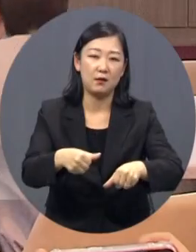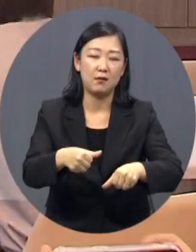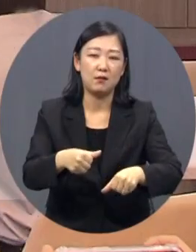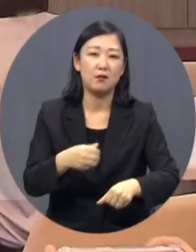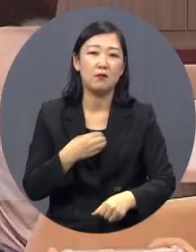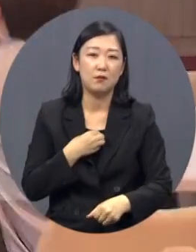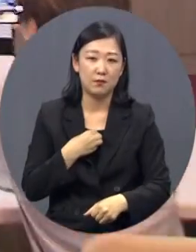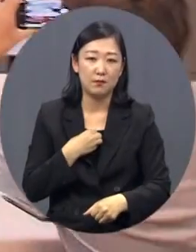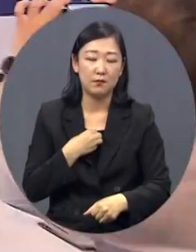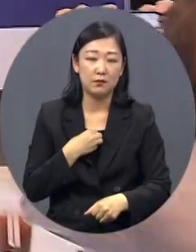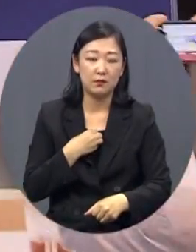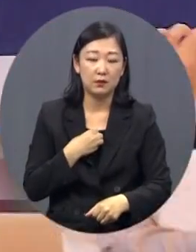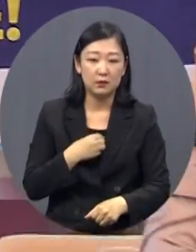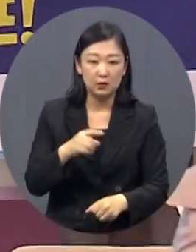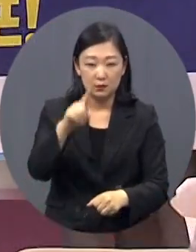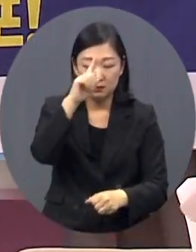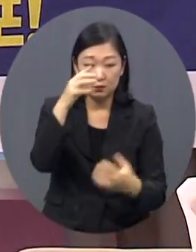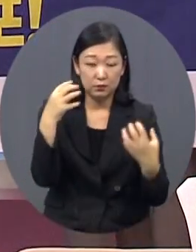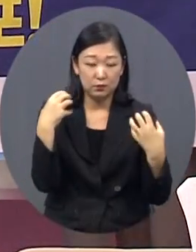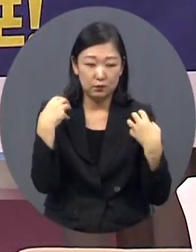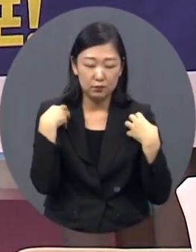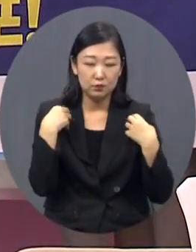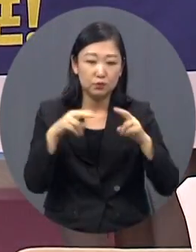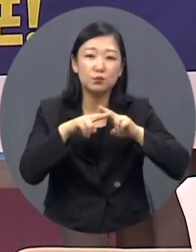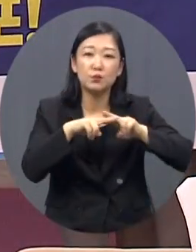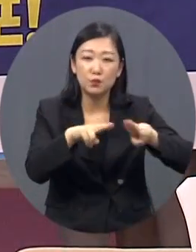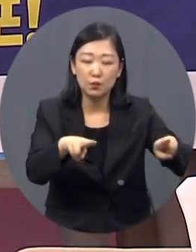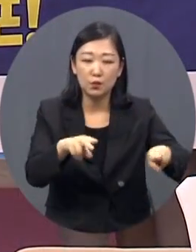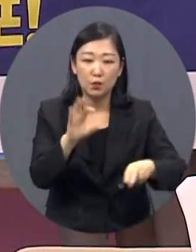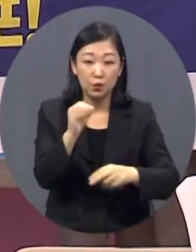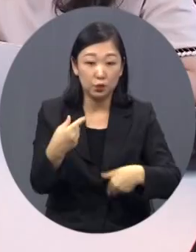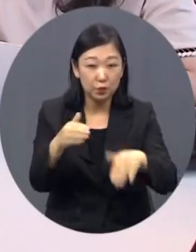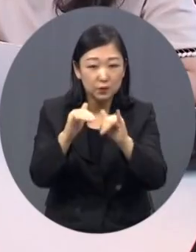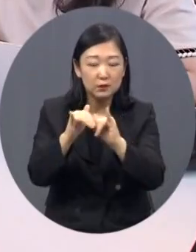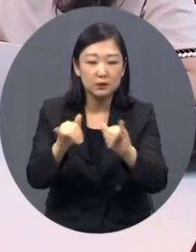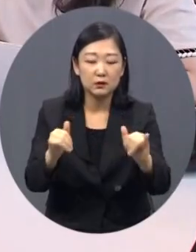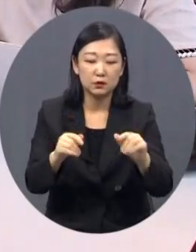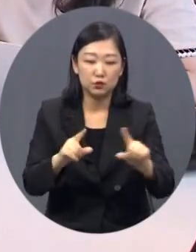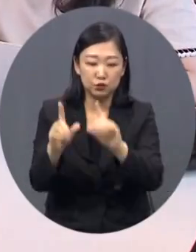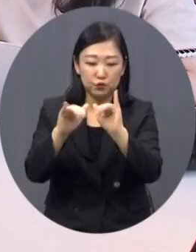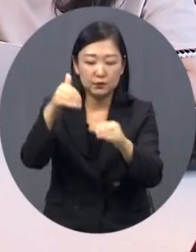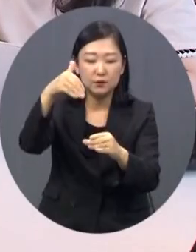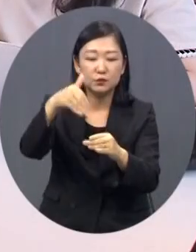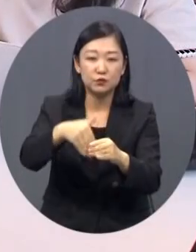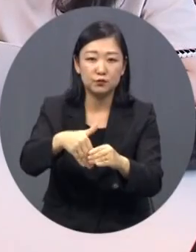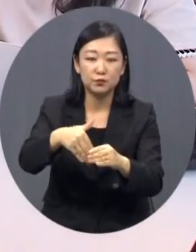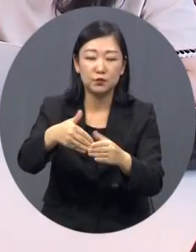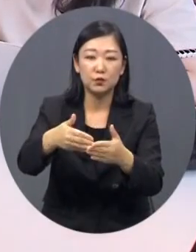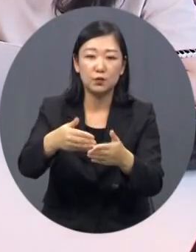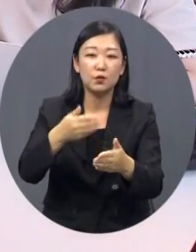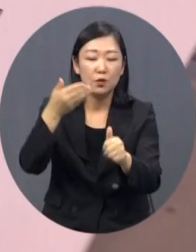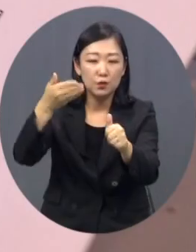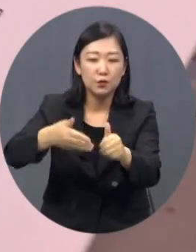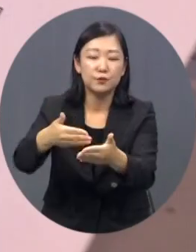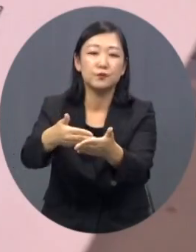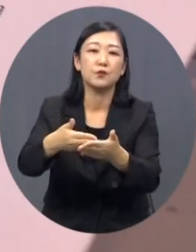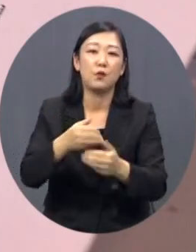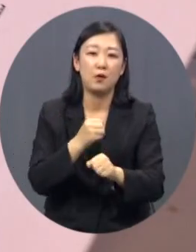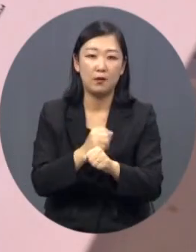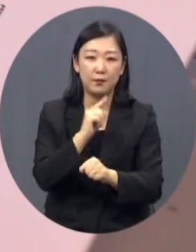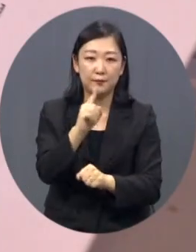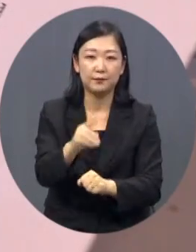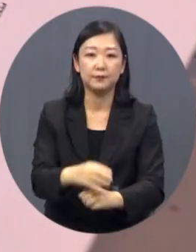것이라며 정부는 기본계획 고시를 철회하고 오영훈 지사는 주민투표 요구를 수용하라고 밝혔습니다.